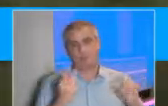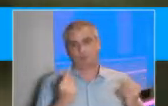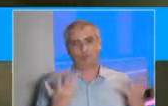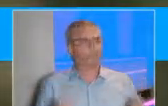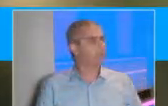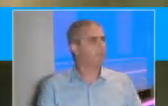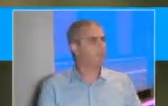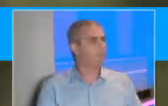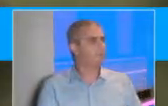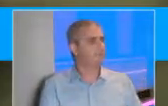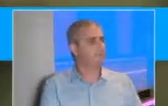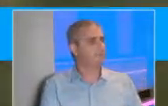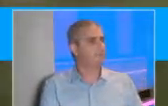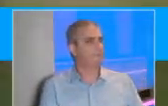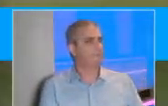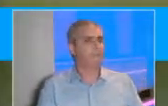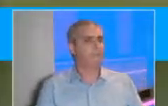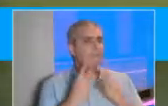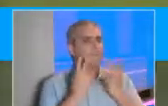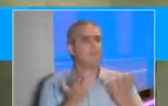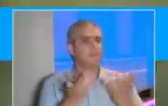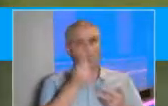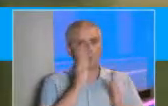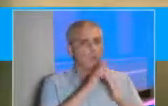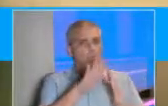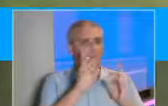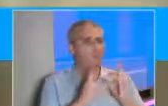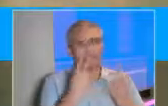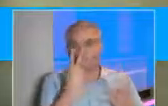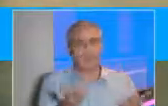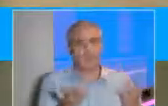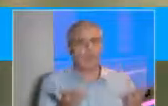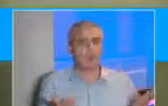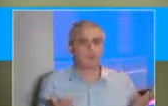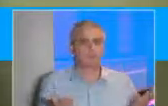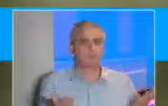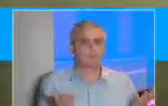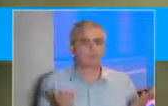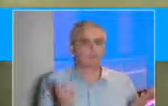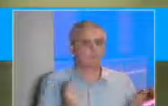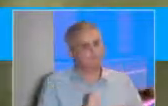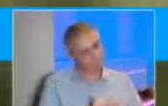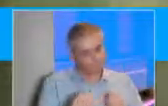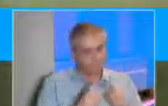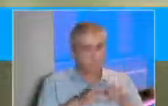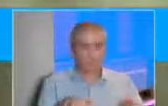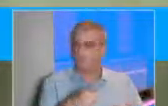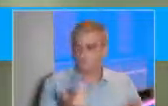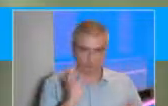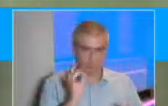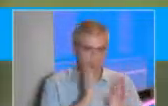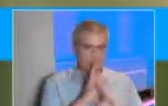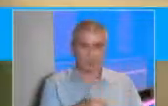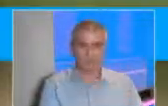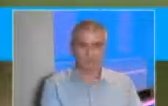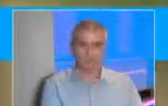מה הפתרון הזה כתושב הדרום? מה אתה רואה שזה מה שימגר את התופעה הזאת של הטרור